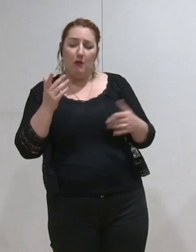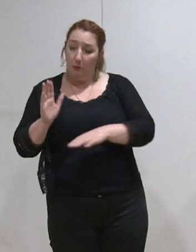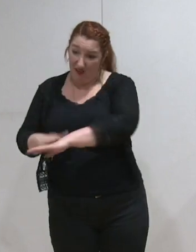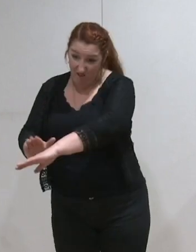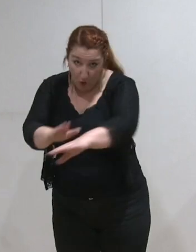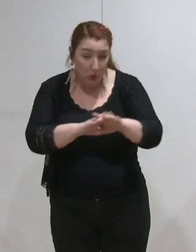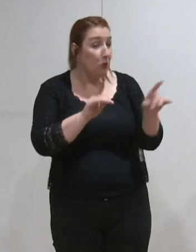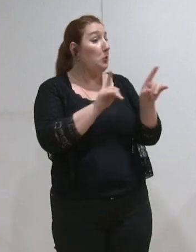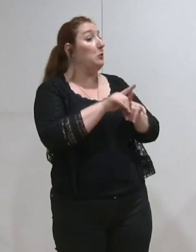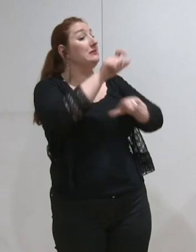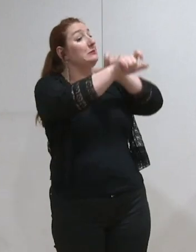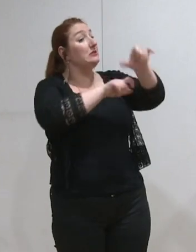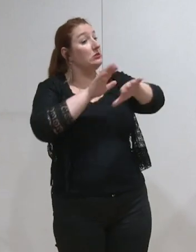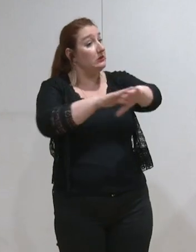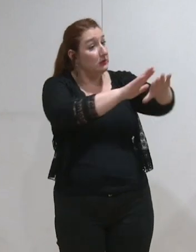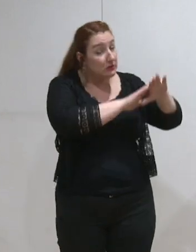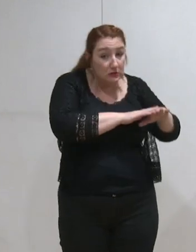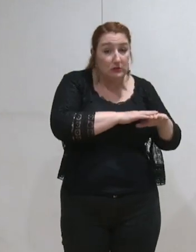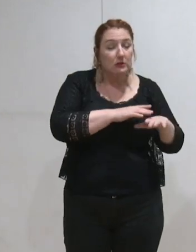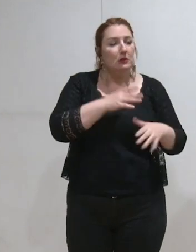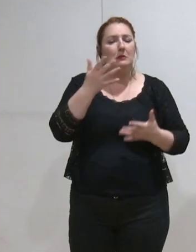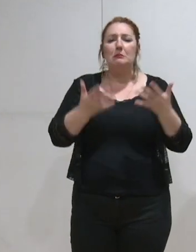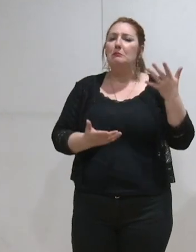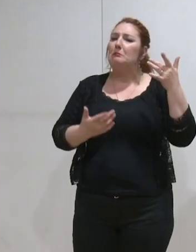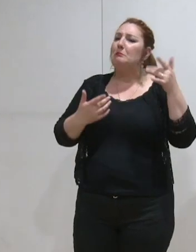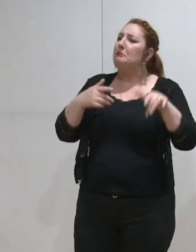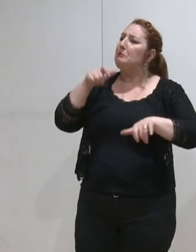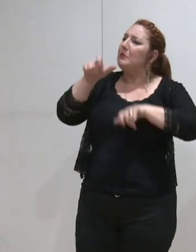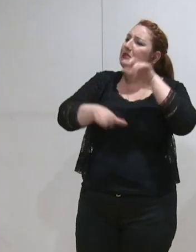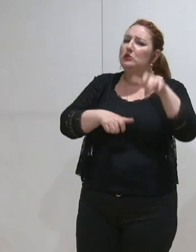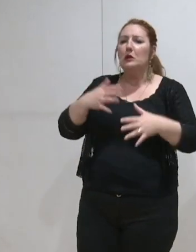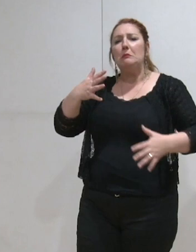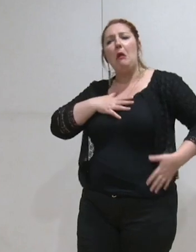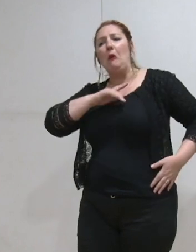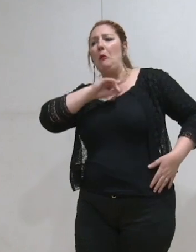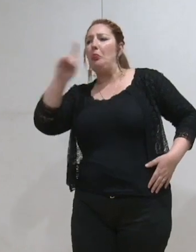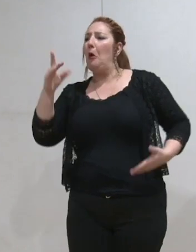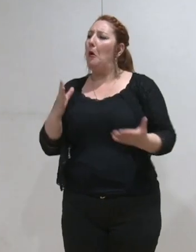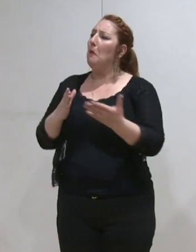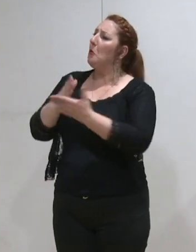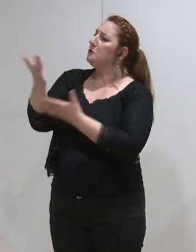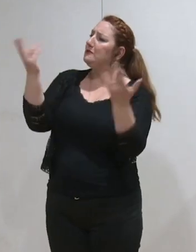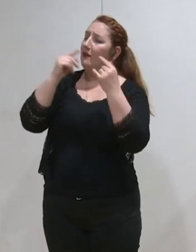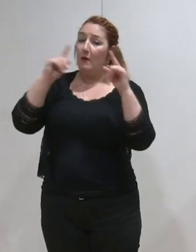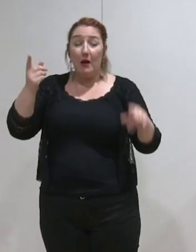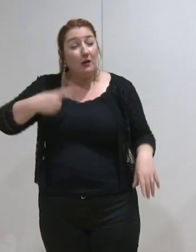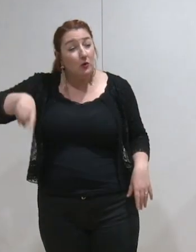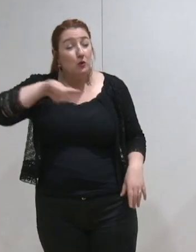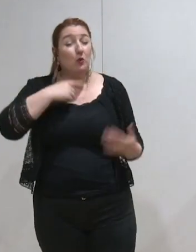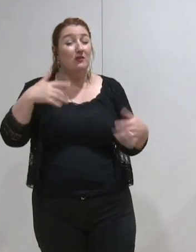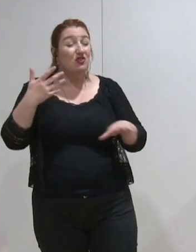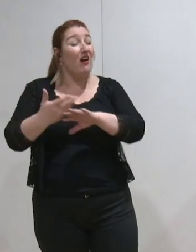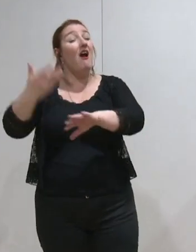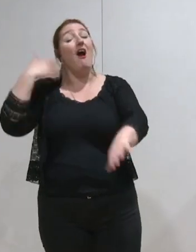aujourd'hui manifestent leur désapprobation de de ce projet que il ne serait pas possible à cet